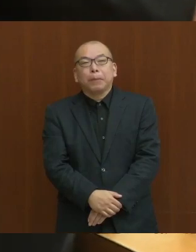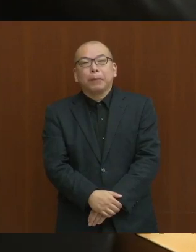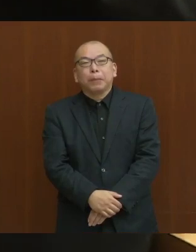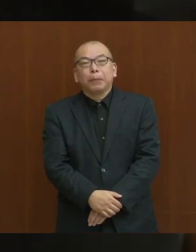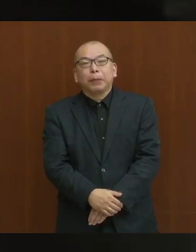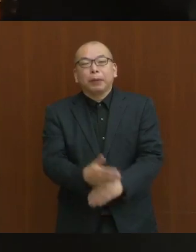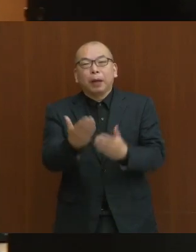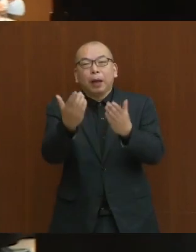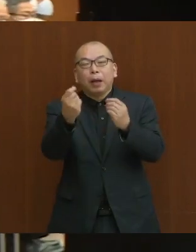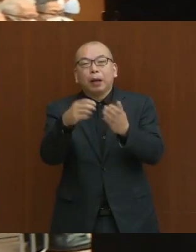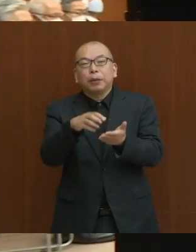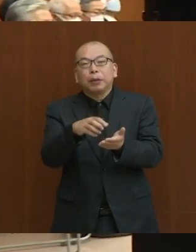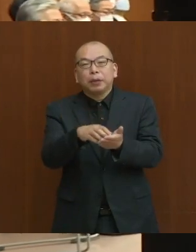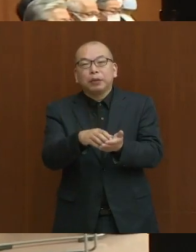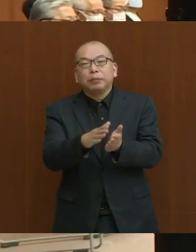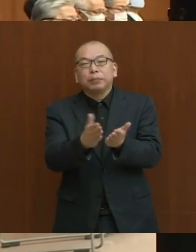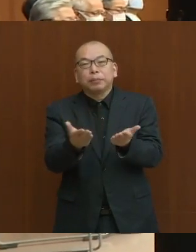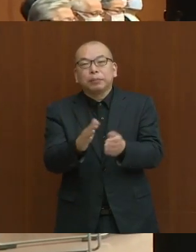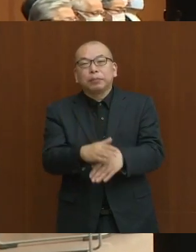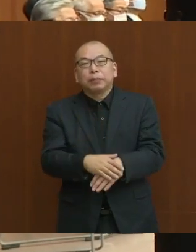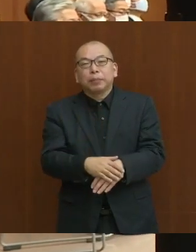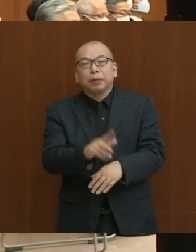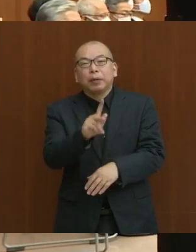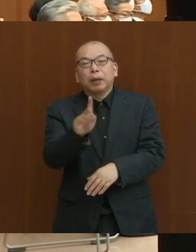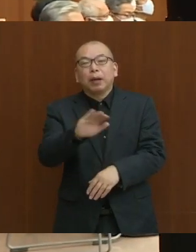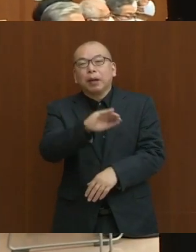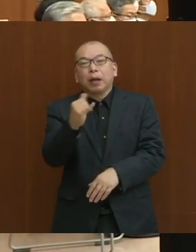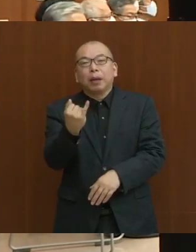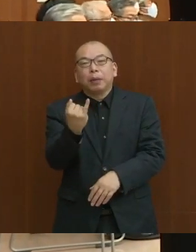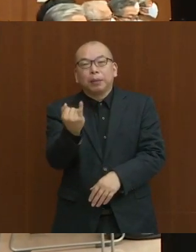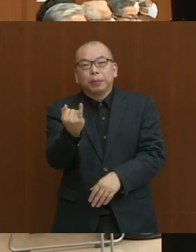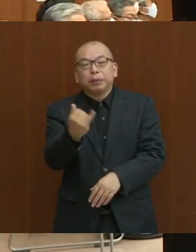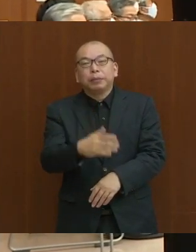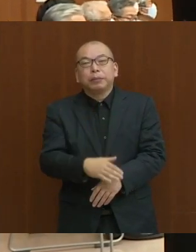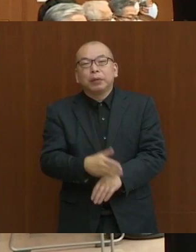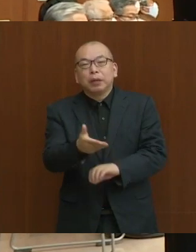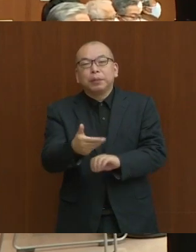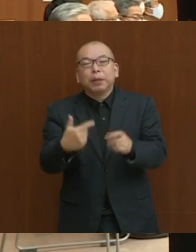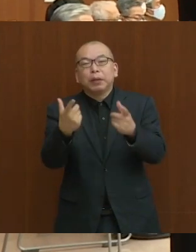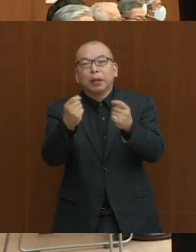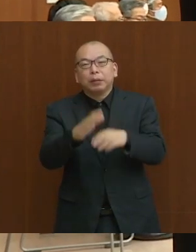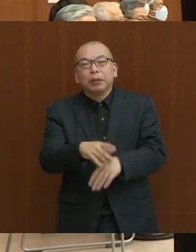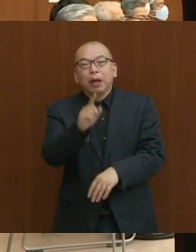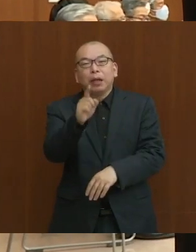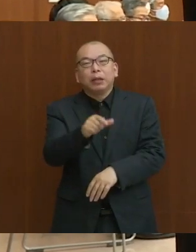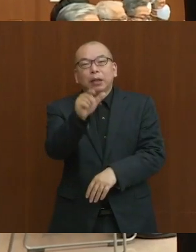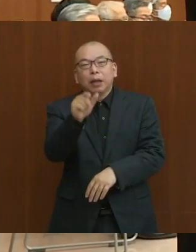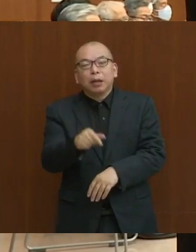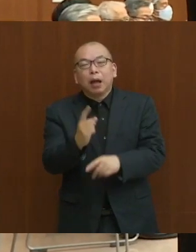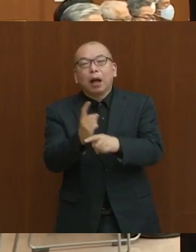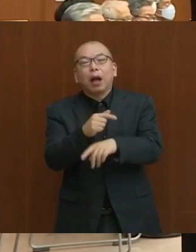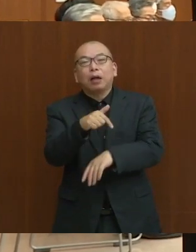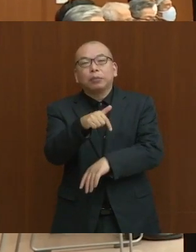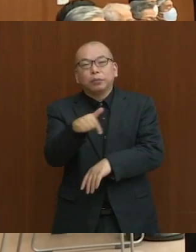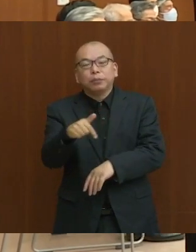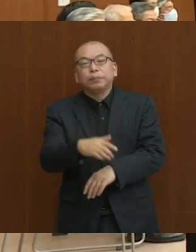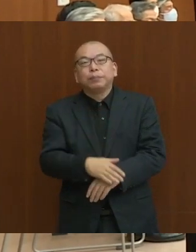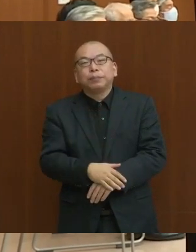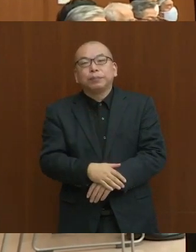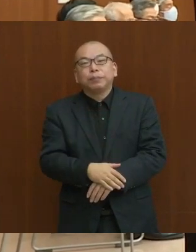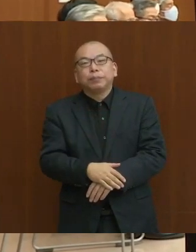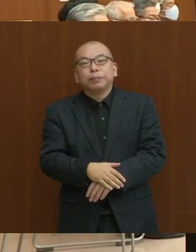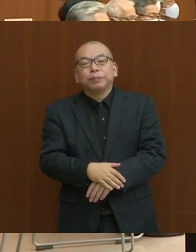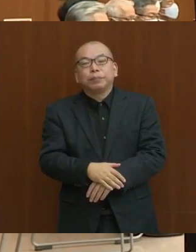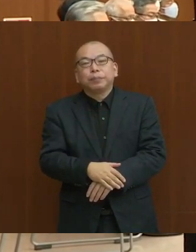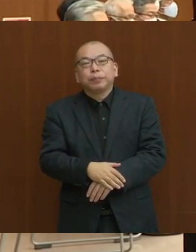学域影山智美、島根大学人間科学部人間科学